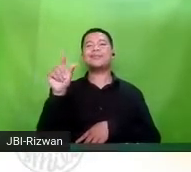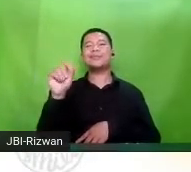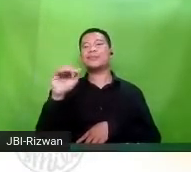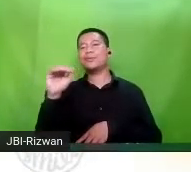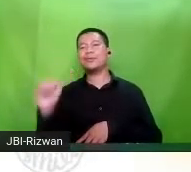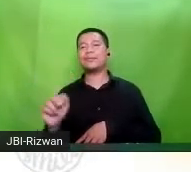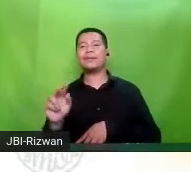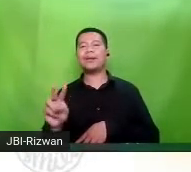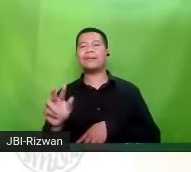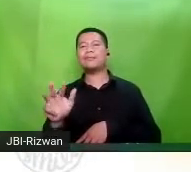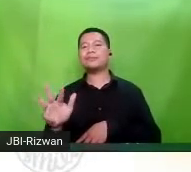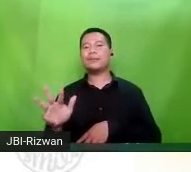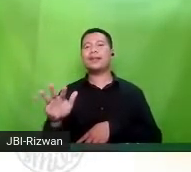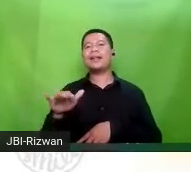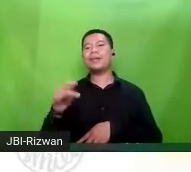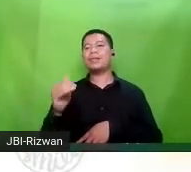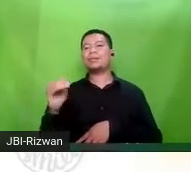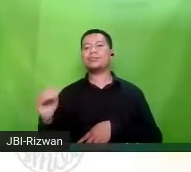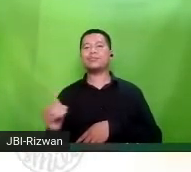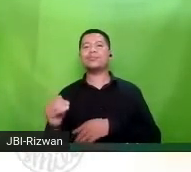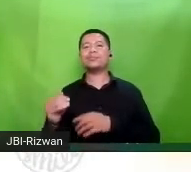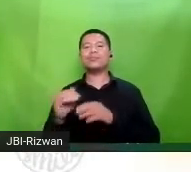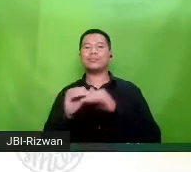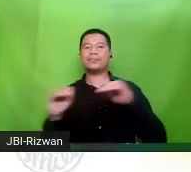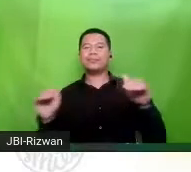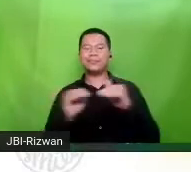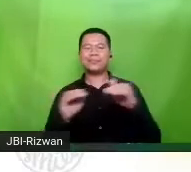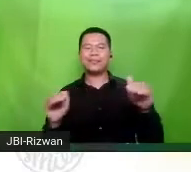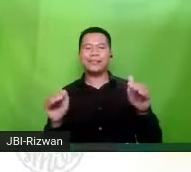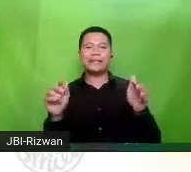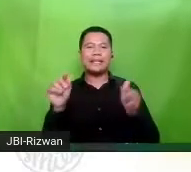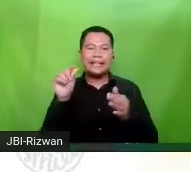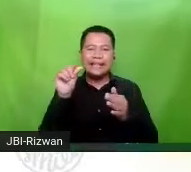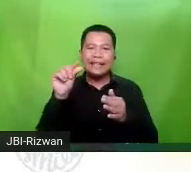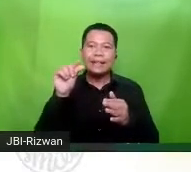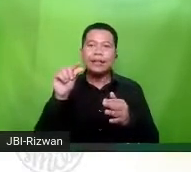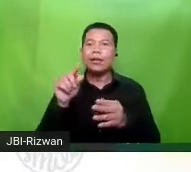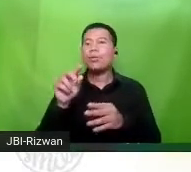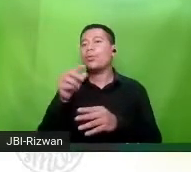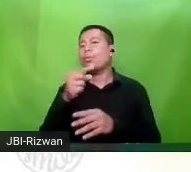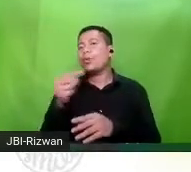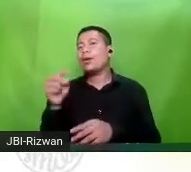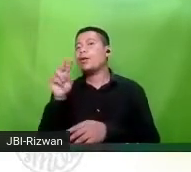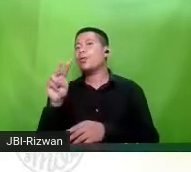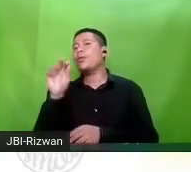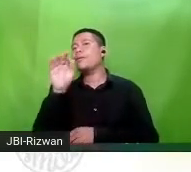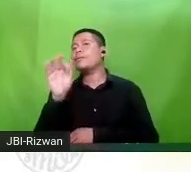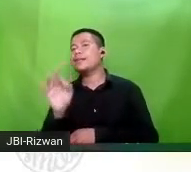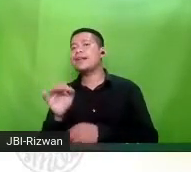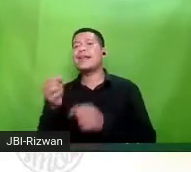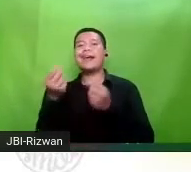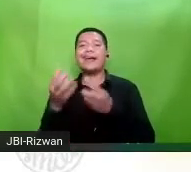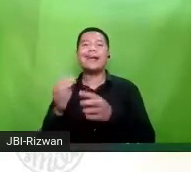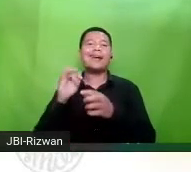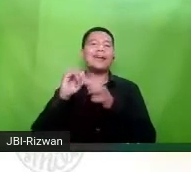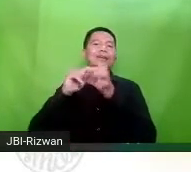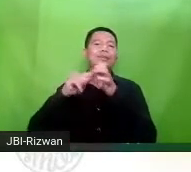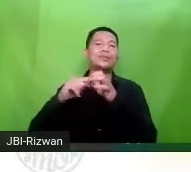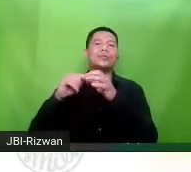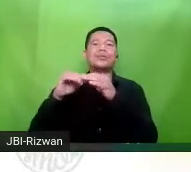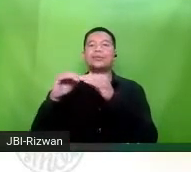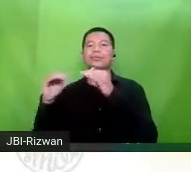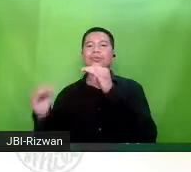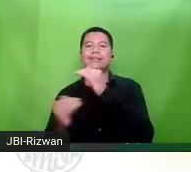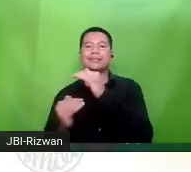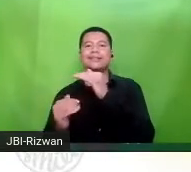70-89 atau di posisi borderline, sedikit sekali, kurang dari 2% yang angka IQ-nya berada di posisi angka IQ